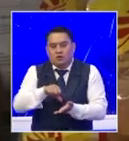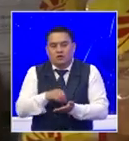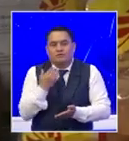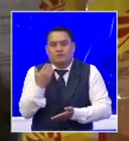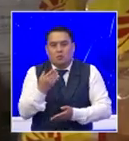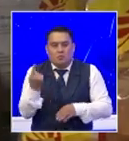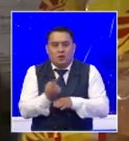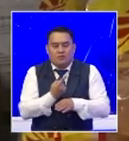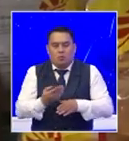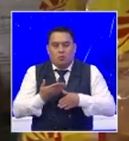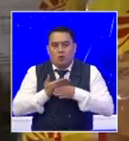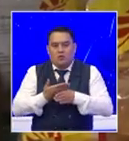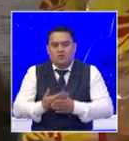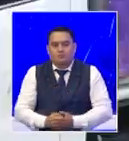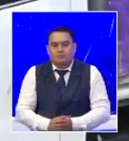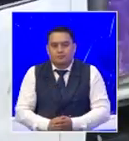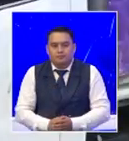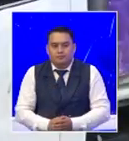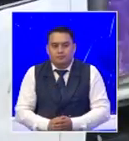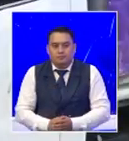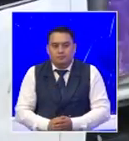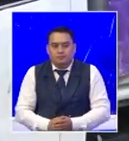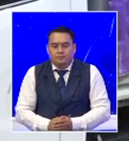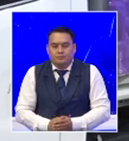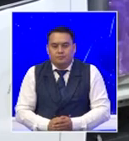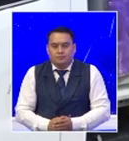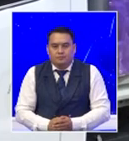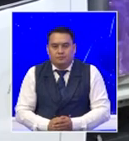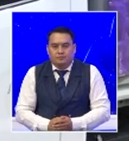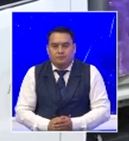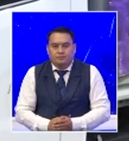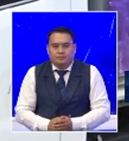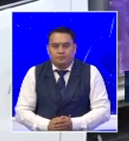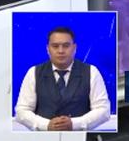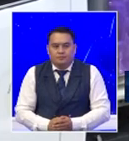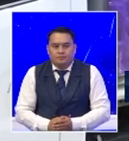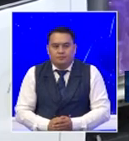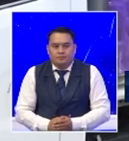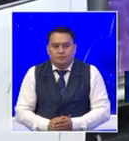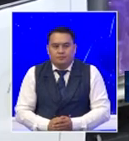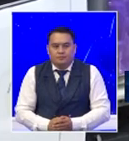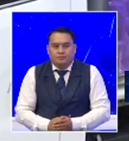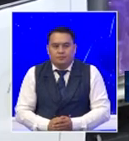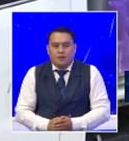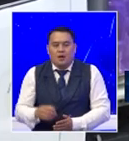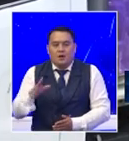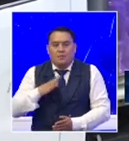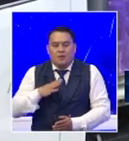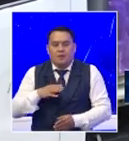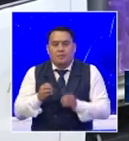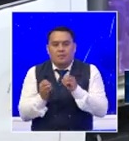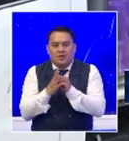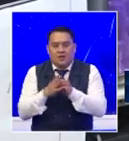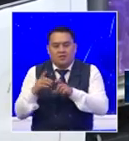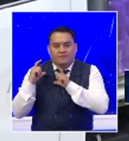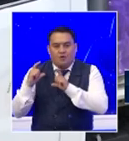из первых протянули руку помощи. Алматы область нам, казыргы вахта, 260 тонна гуманитарлық көмек келді. Мы выехали с 15